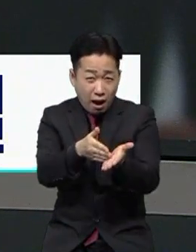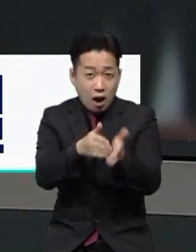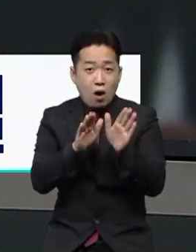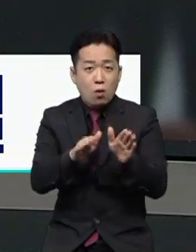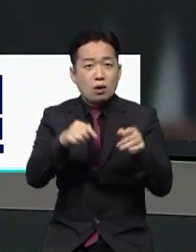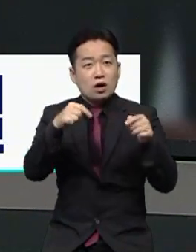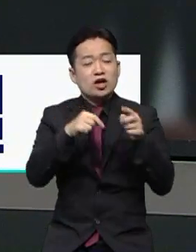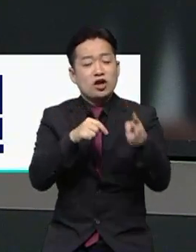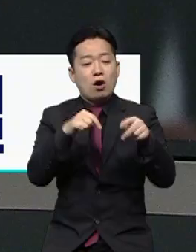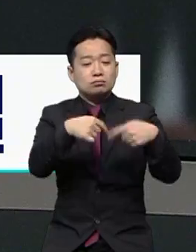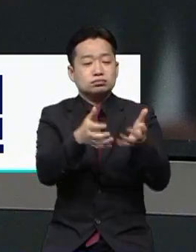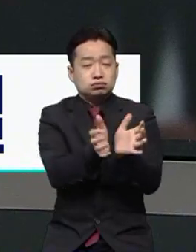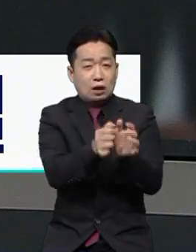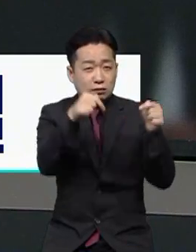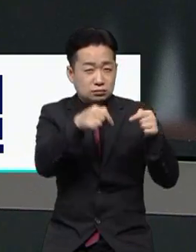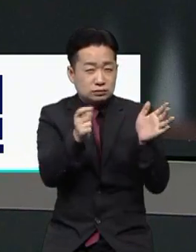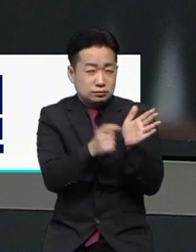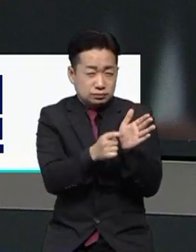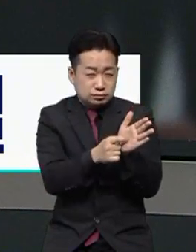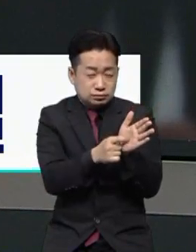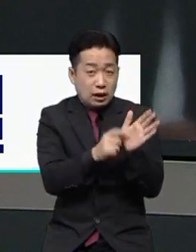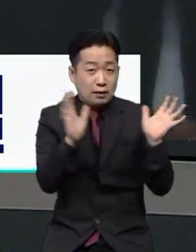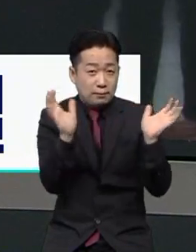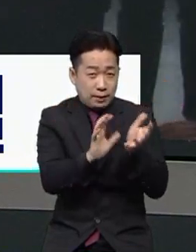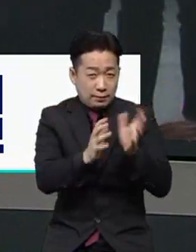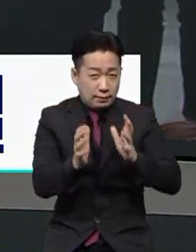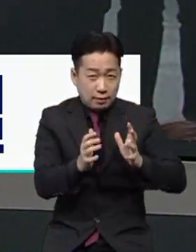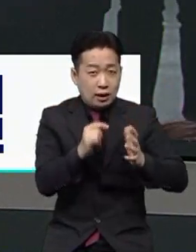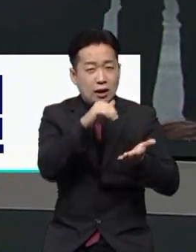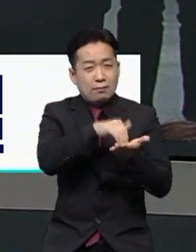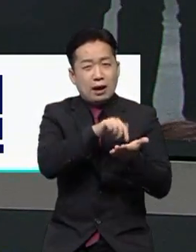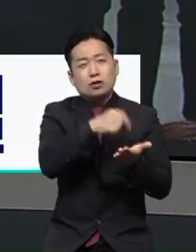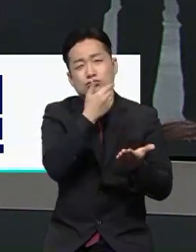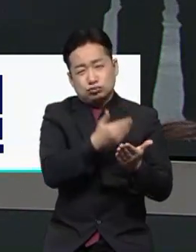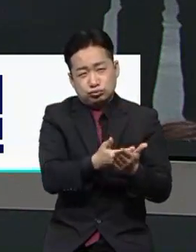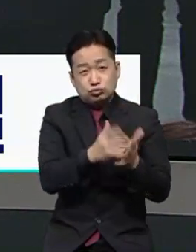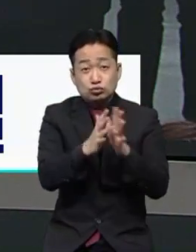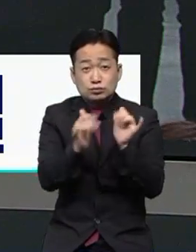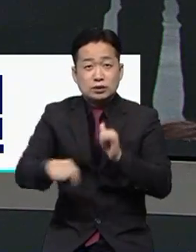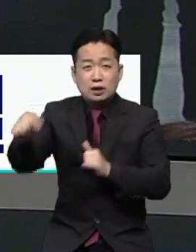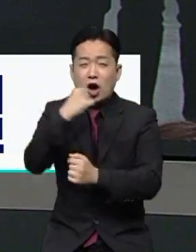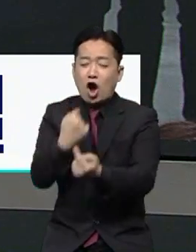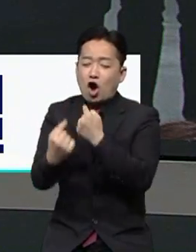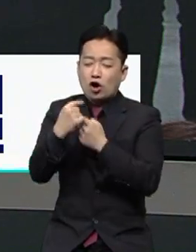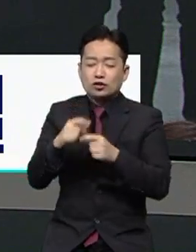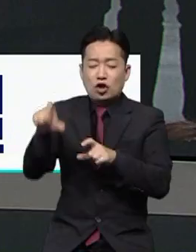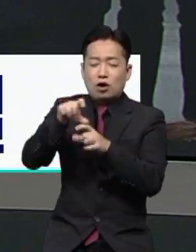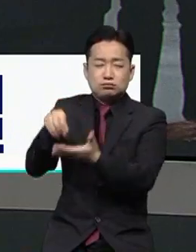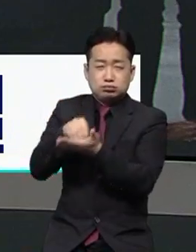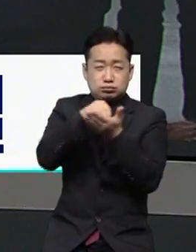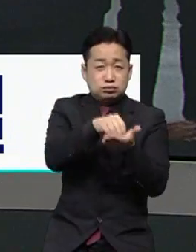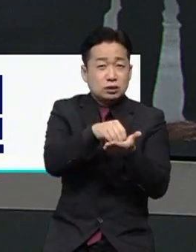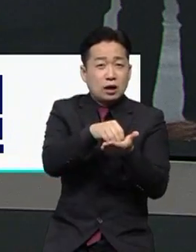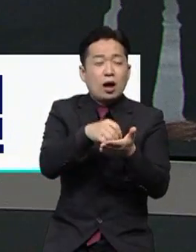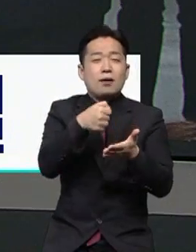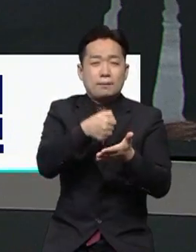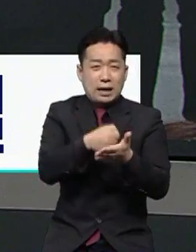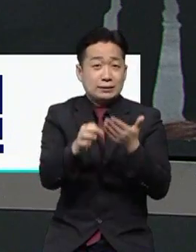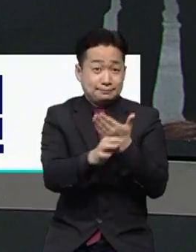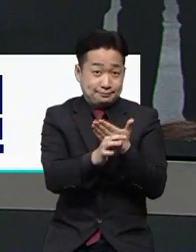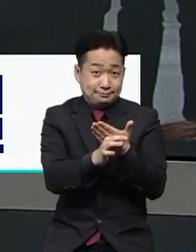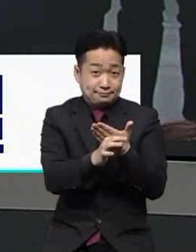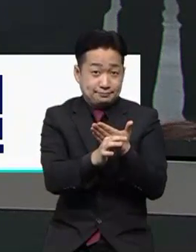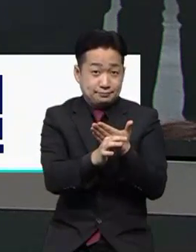여당 지도부가 긴급회의를 열었습니다. 당사자 반성이 중요하다며 국민 의견을 더 수렴하기로 일단 결론을